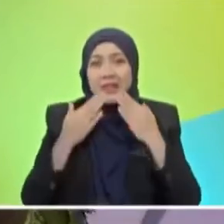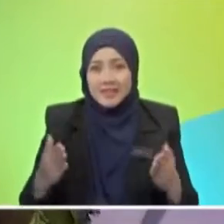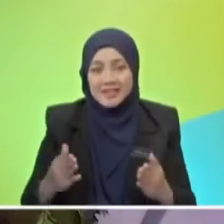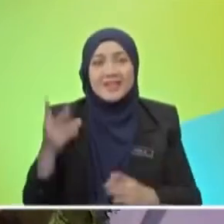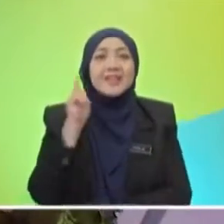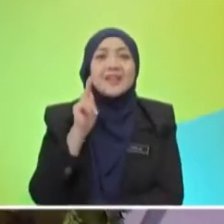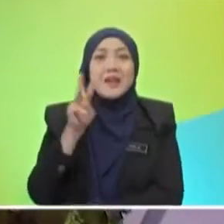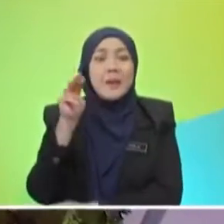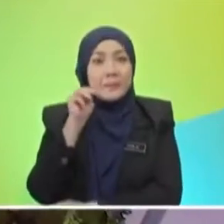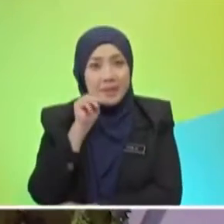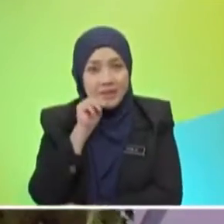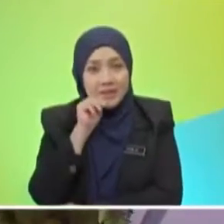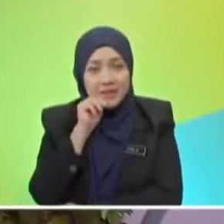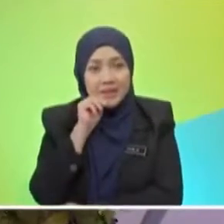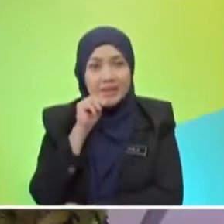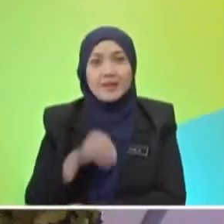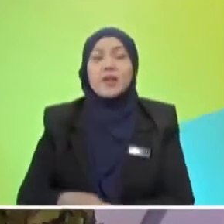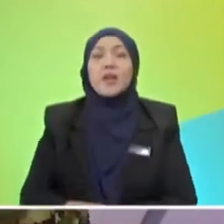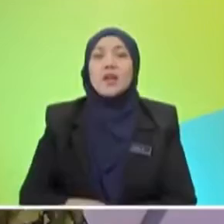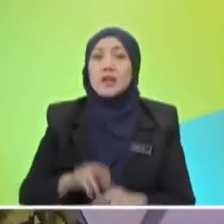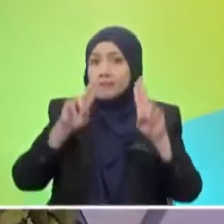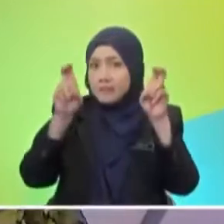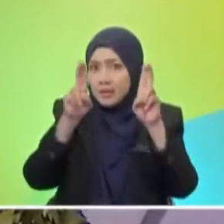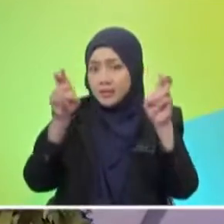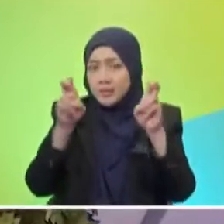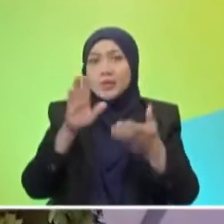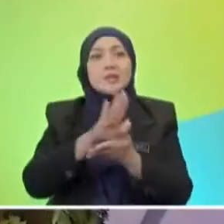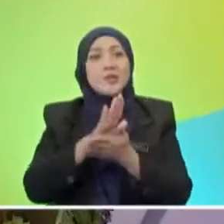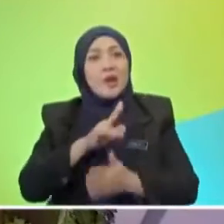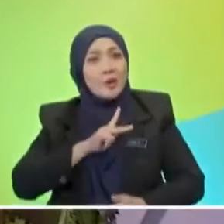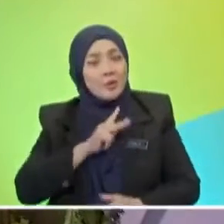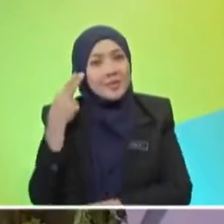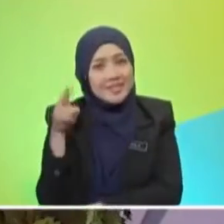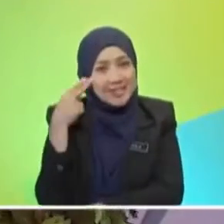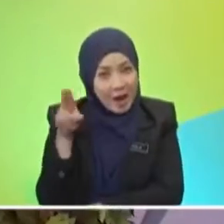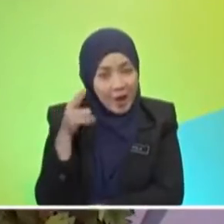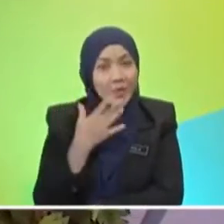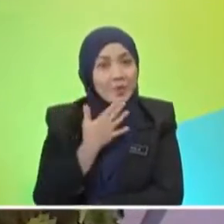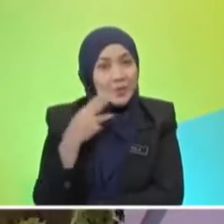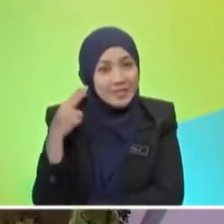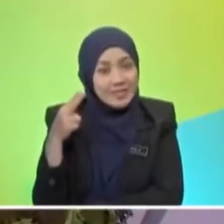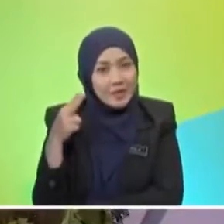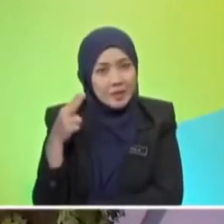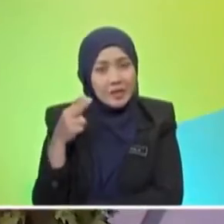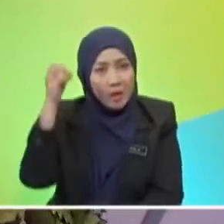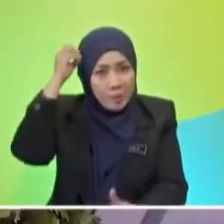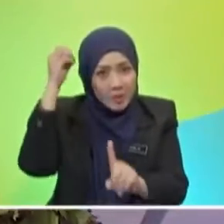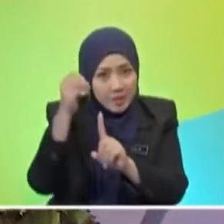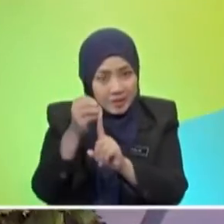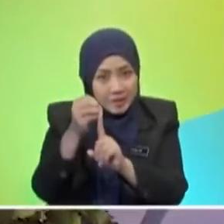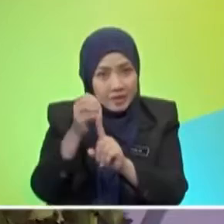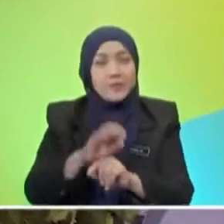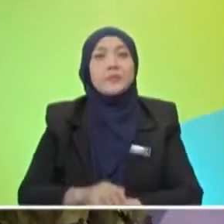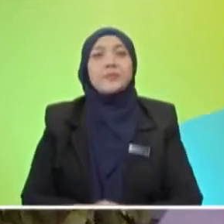Untuk hari ini kita akan belajar tentang Sekolahku Hijau. Jadi standard pembelajarannya ialah